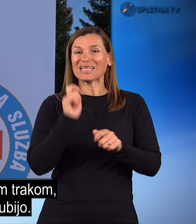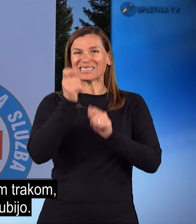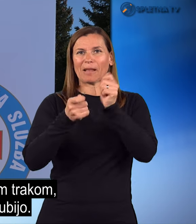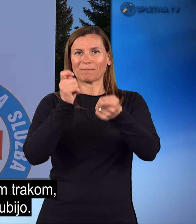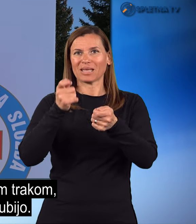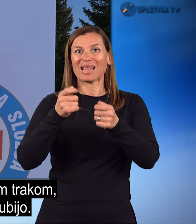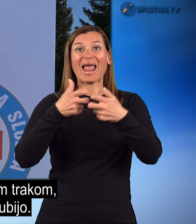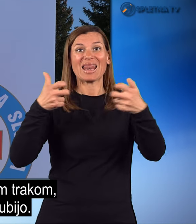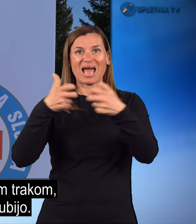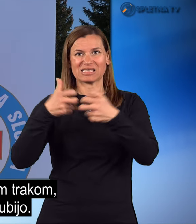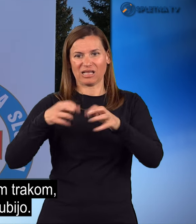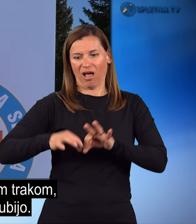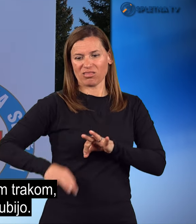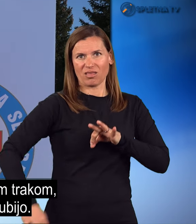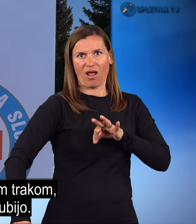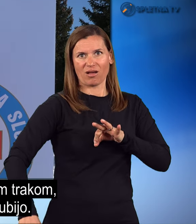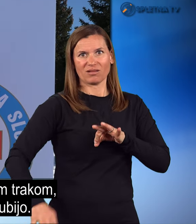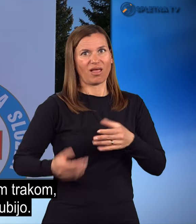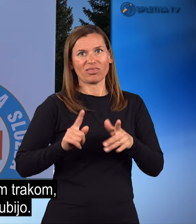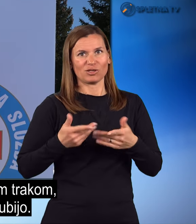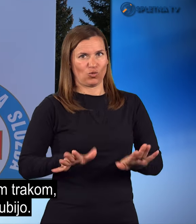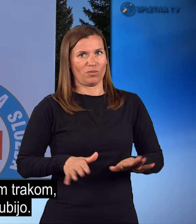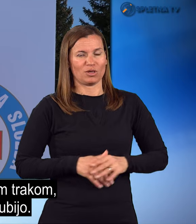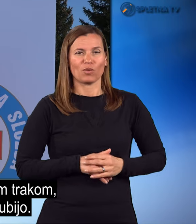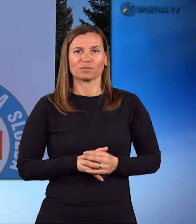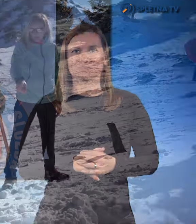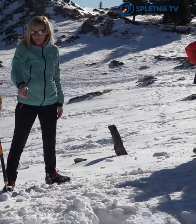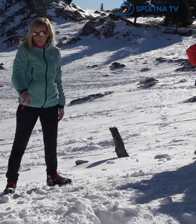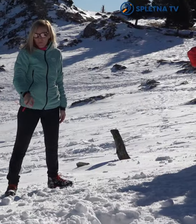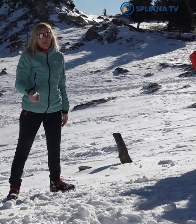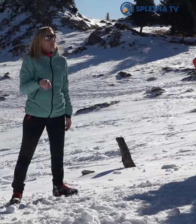z elastičnim trakom, da ga ne izgubijo.